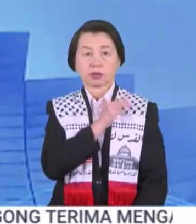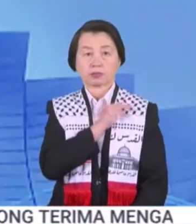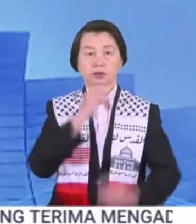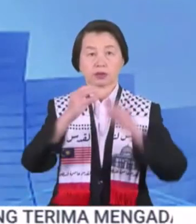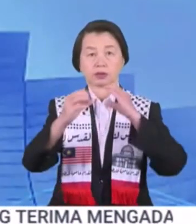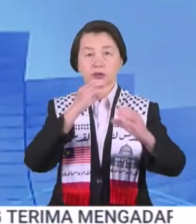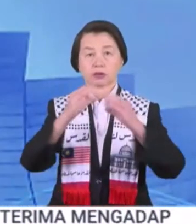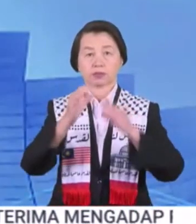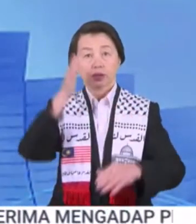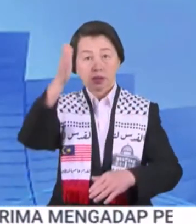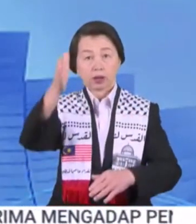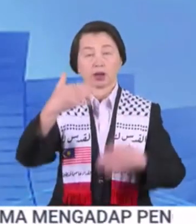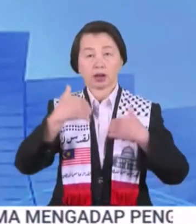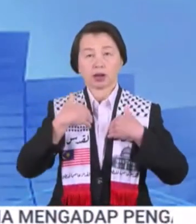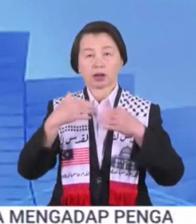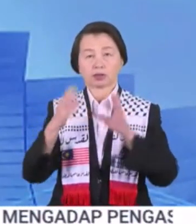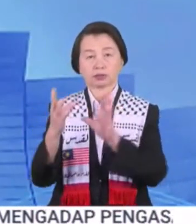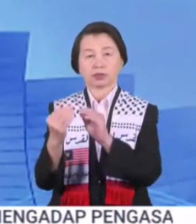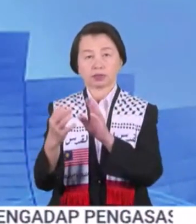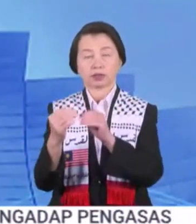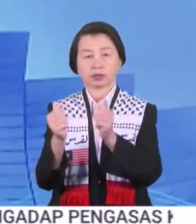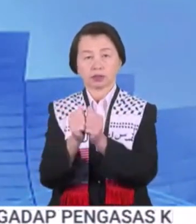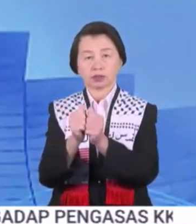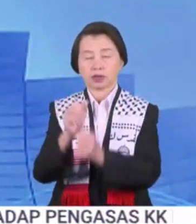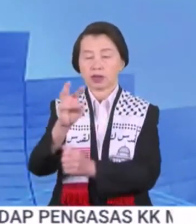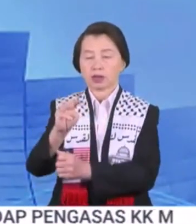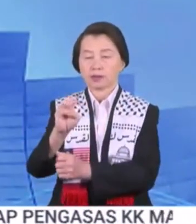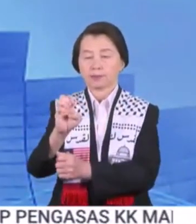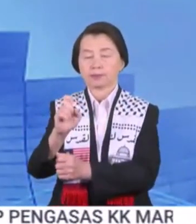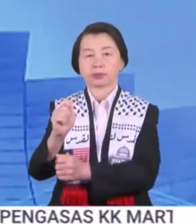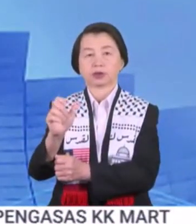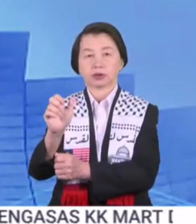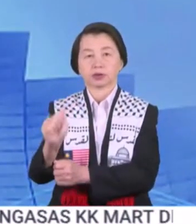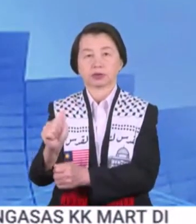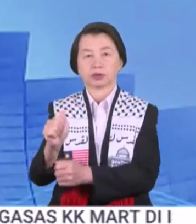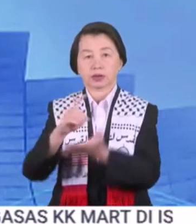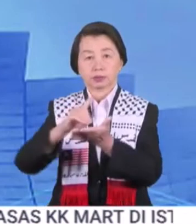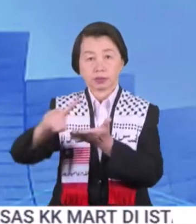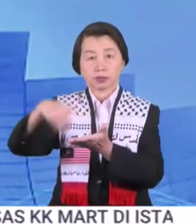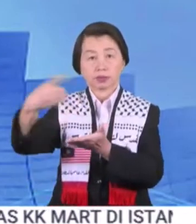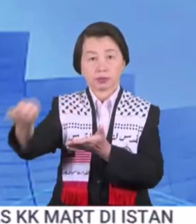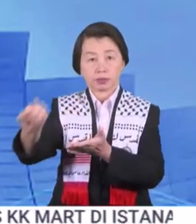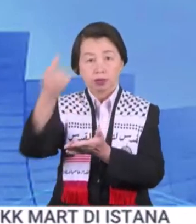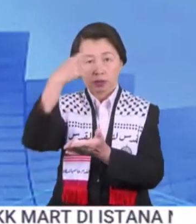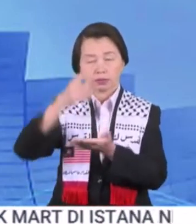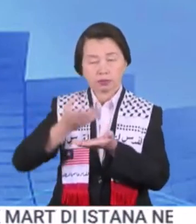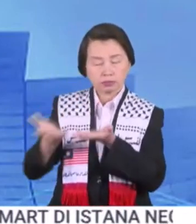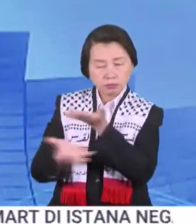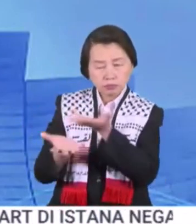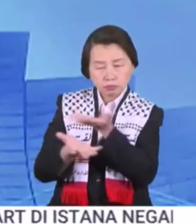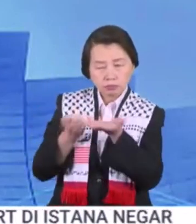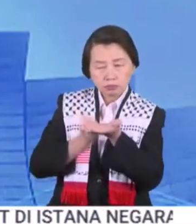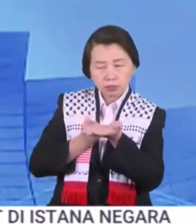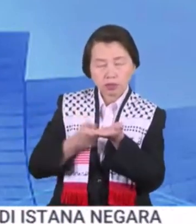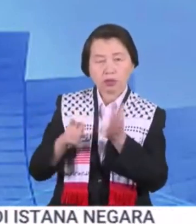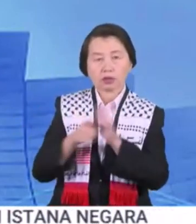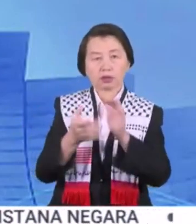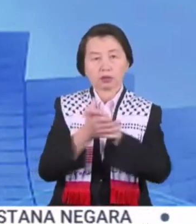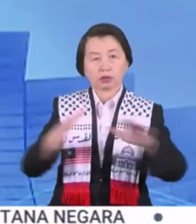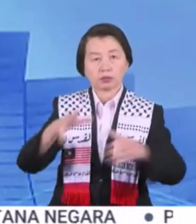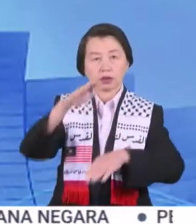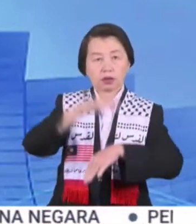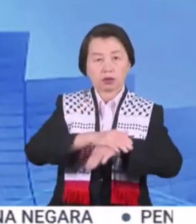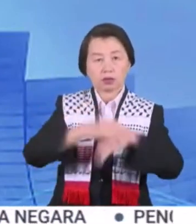Kementerian komunikasi akan mengadakan pertemuan dengan Meta platform inch minggu depan bagi membincangkan isu keselamatan